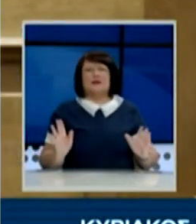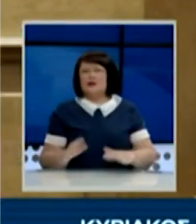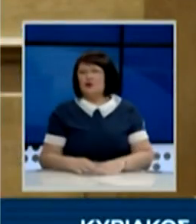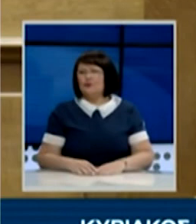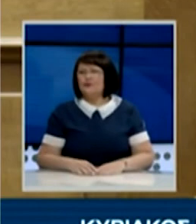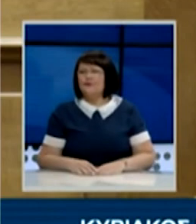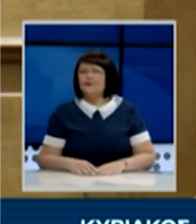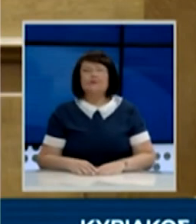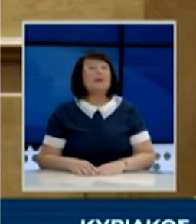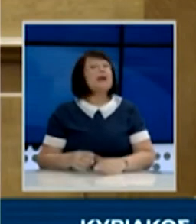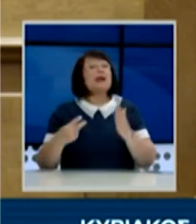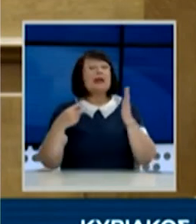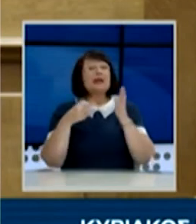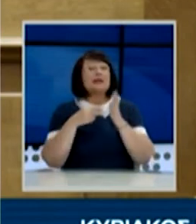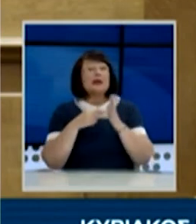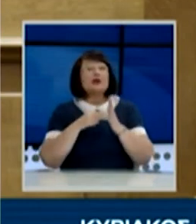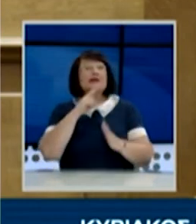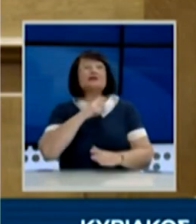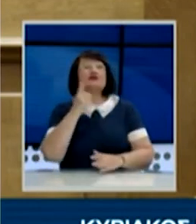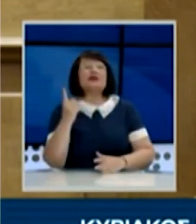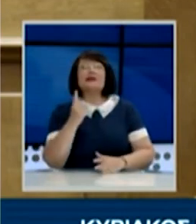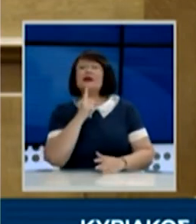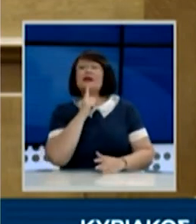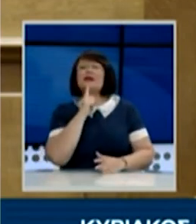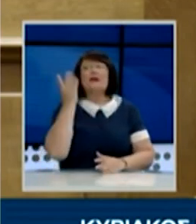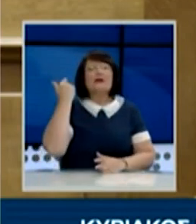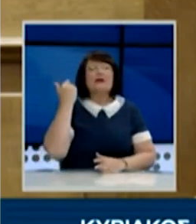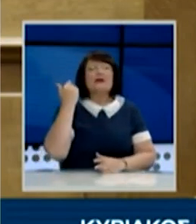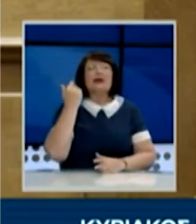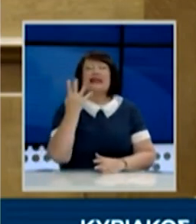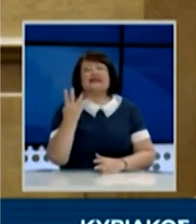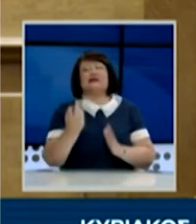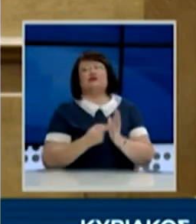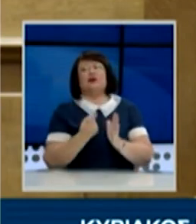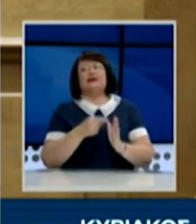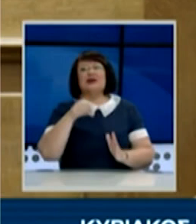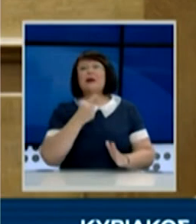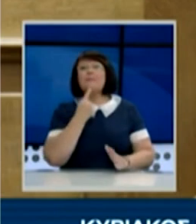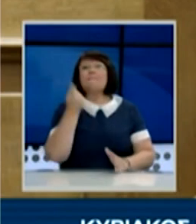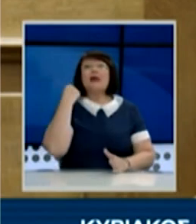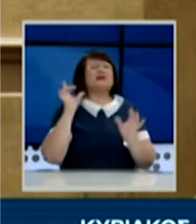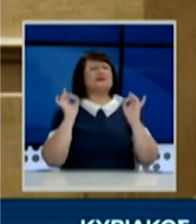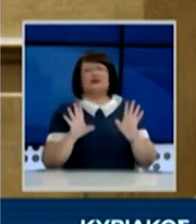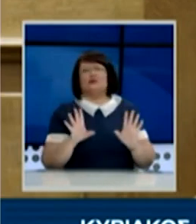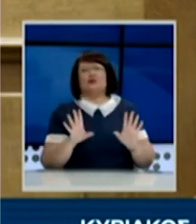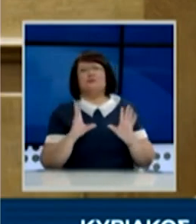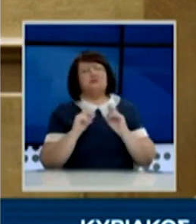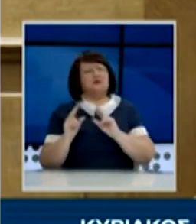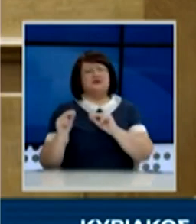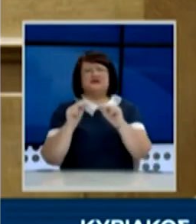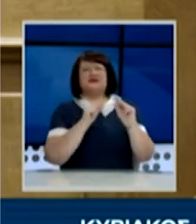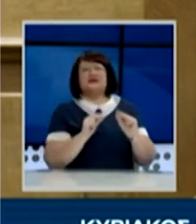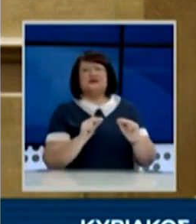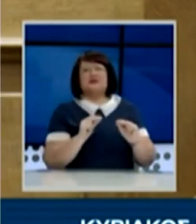Τώρα, εάν εκλεγεί τώρα αρχηγός από την πρώτη Κυριακή, θα πάει κανονικά στην επόμενη εβδομάδα στη ΔΕΘ. Αν γίνει την επόμενη εβδομάδα η